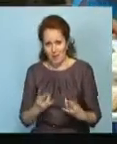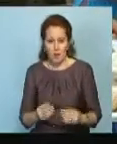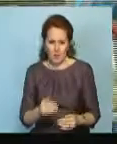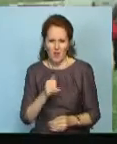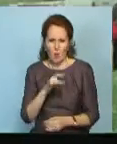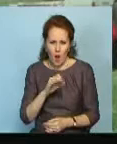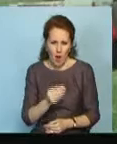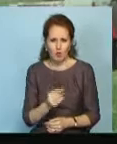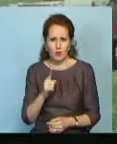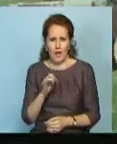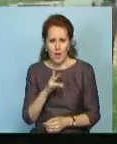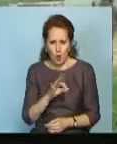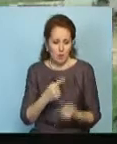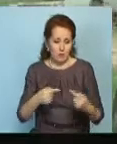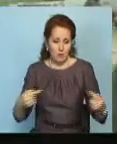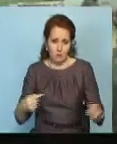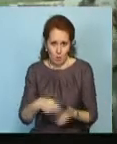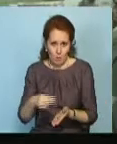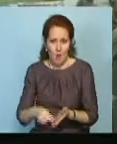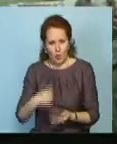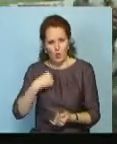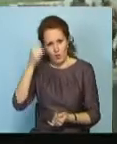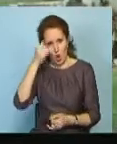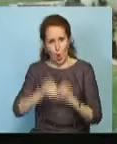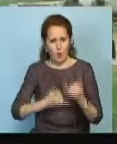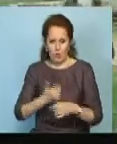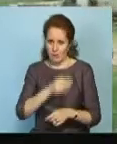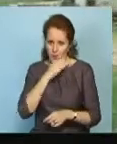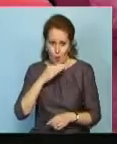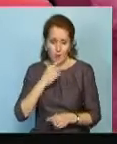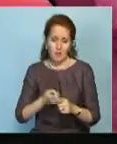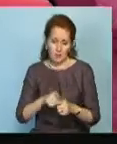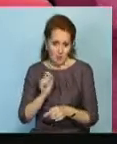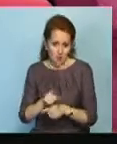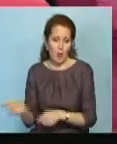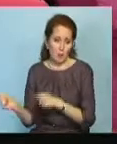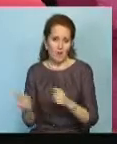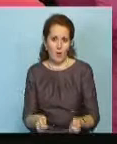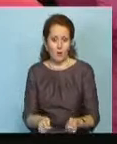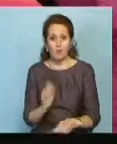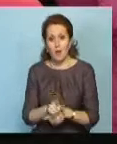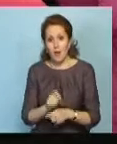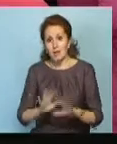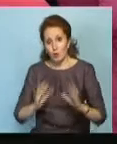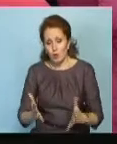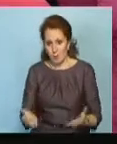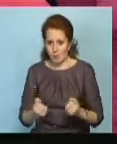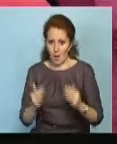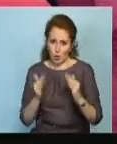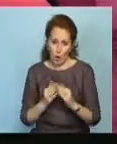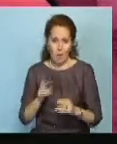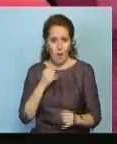покупаем для скота. Скота много держим. Поэтому заказываем, они привозят. Заказы случается принимать и дома, по